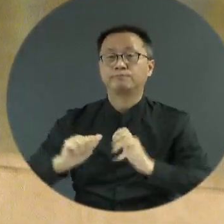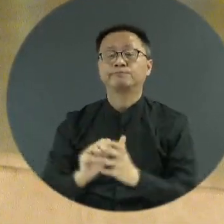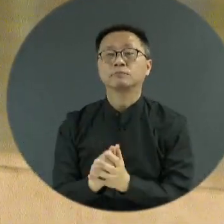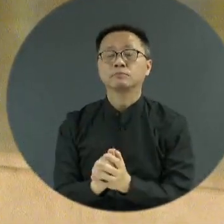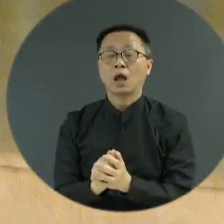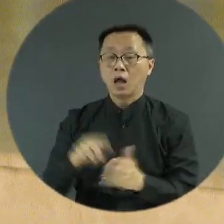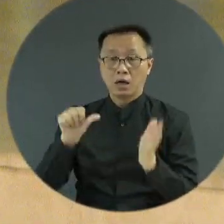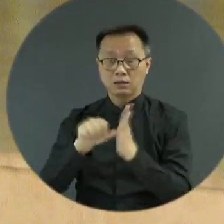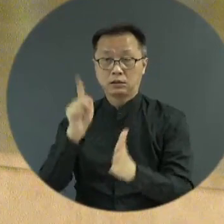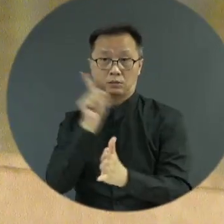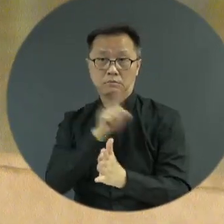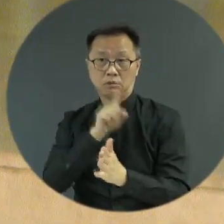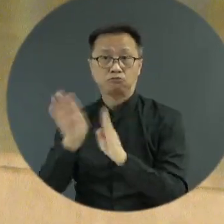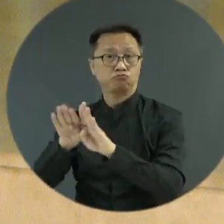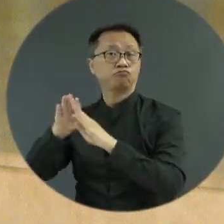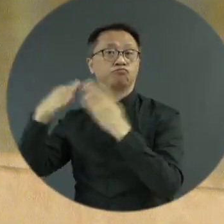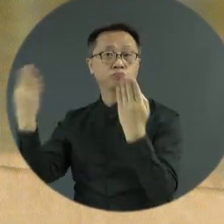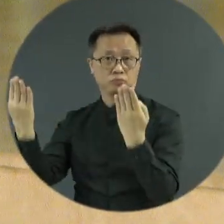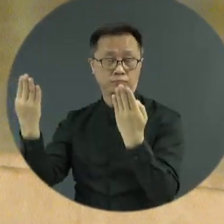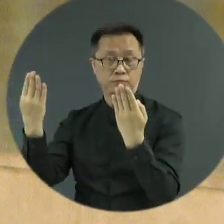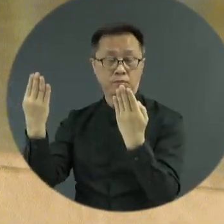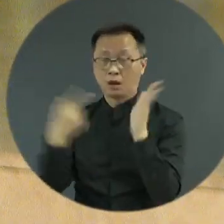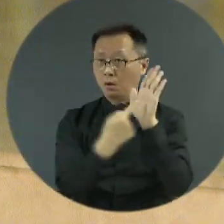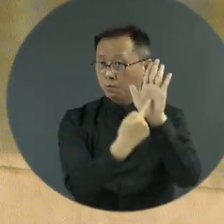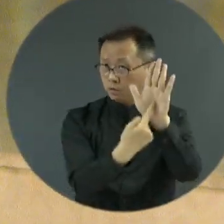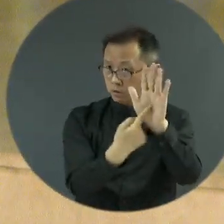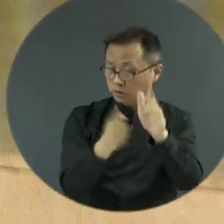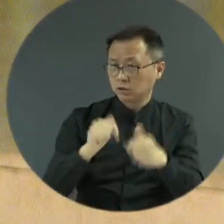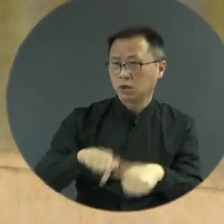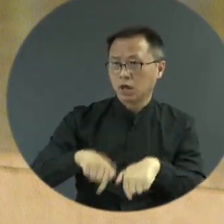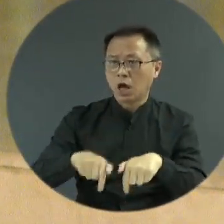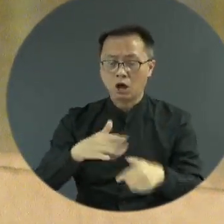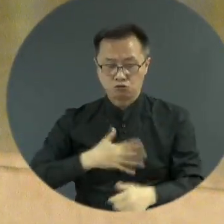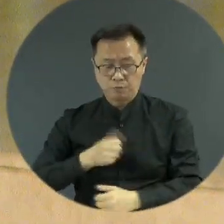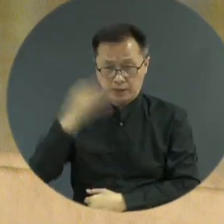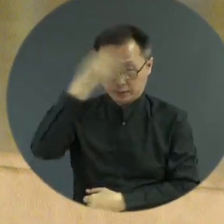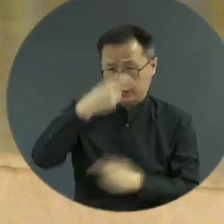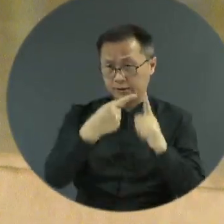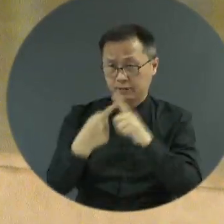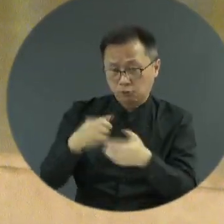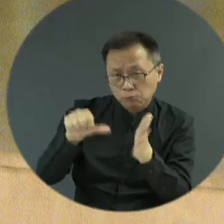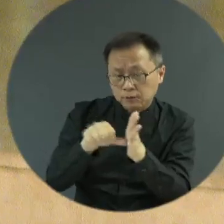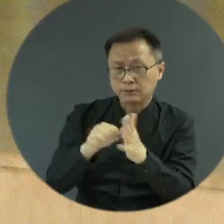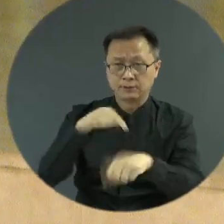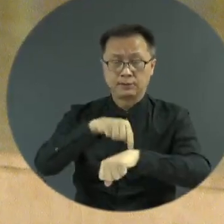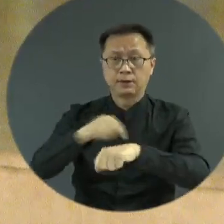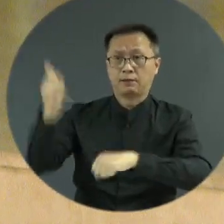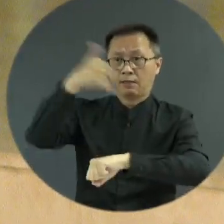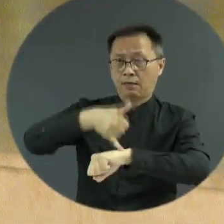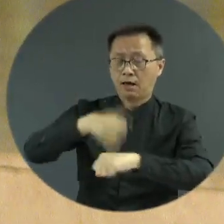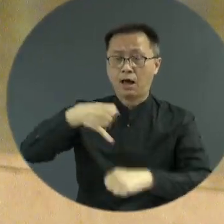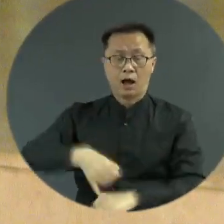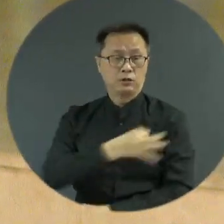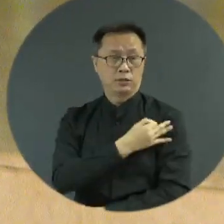圣周已经开始了，标志着后使者的神圣时刻来临。他们准备在下个星期